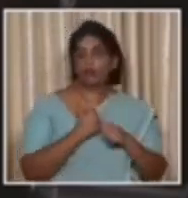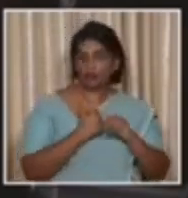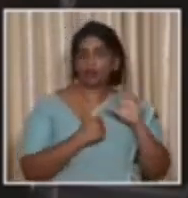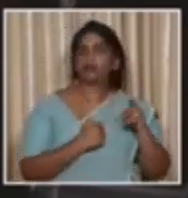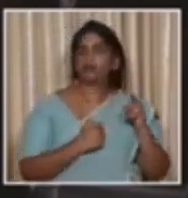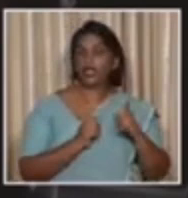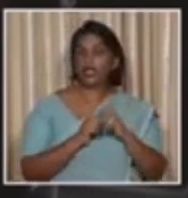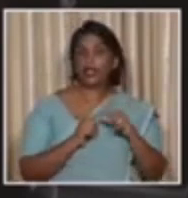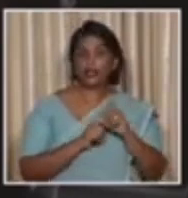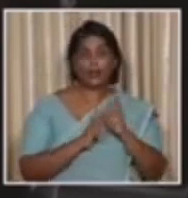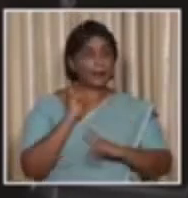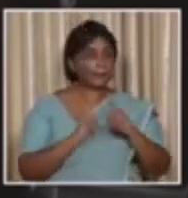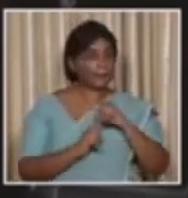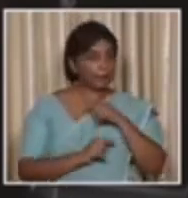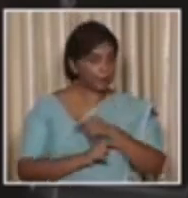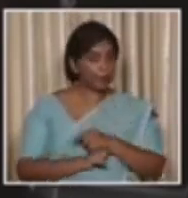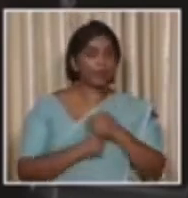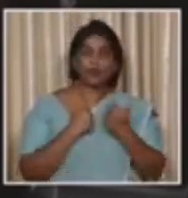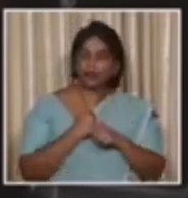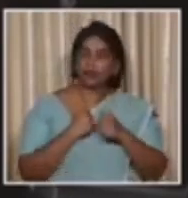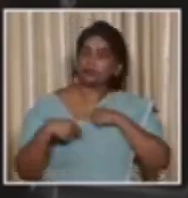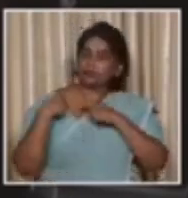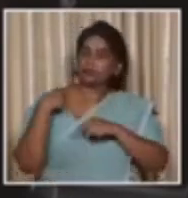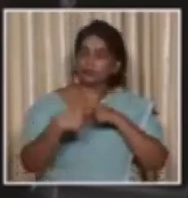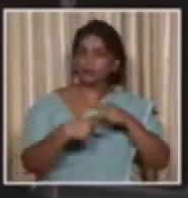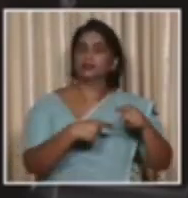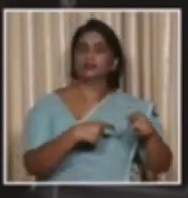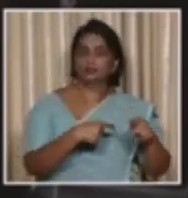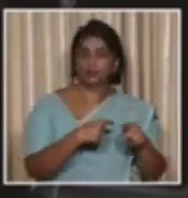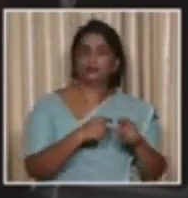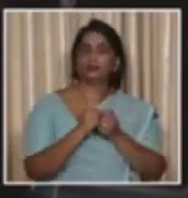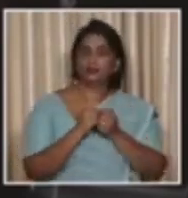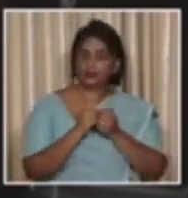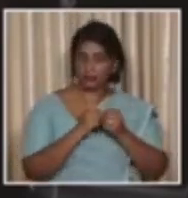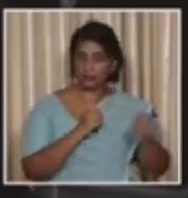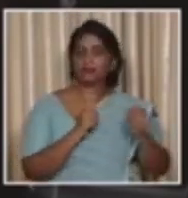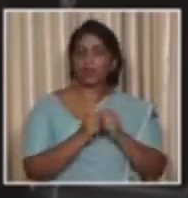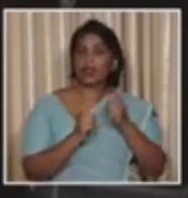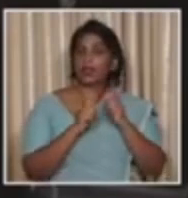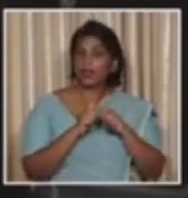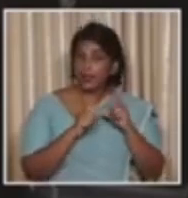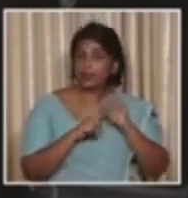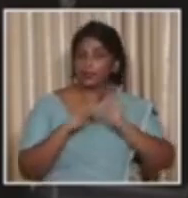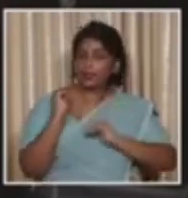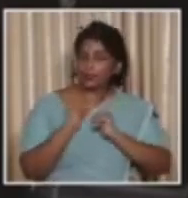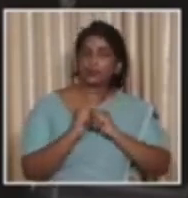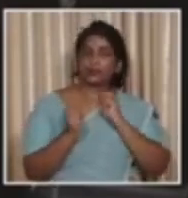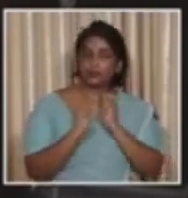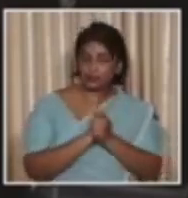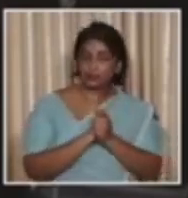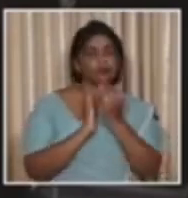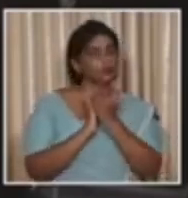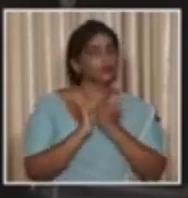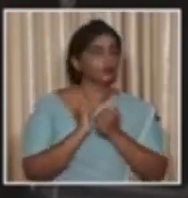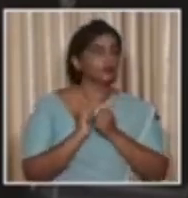එතන අධ්‍යාපන අමාත්‍යාංශයේ ඉඳලා සකස් කරගෙන අපේ පද්ධතියේ ඉඳලම වෙනස් කරගෙන අධ්‍යාපන කරිකියුලම් වල